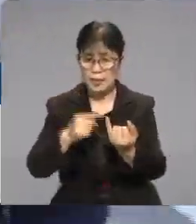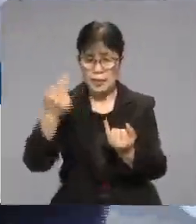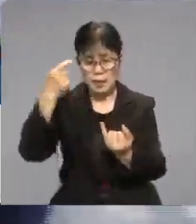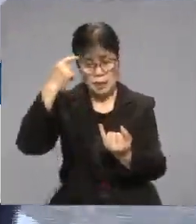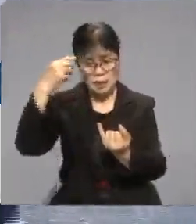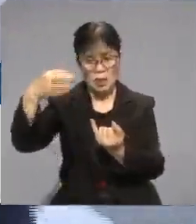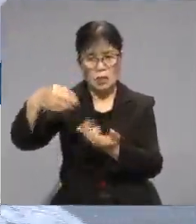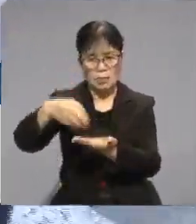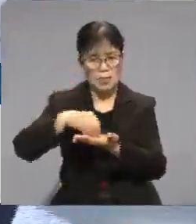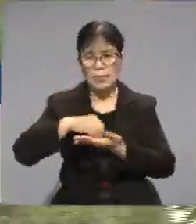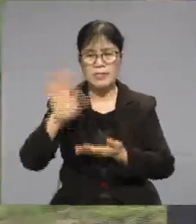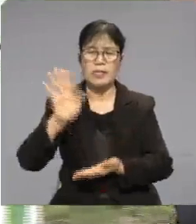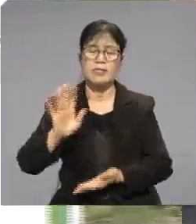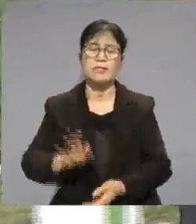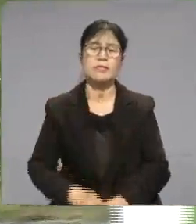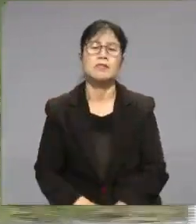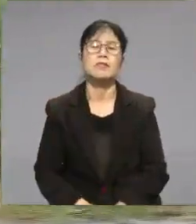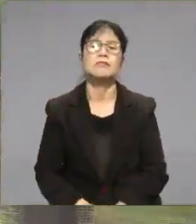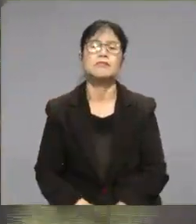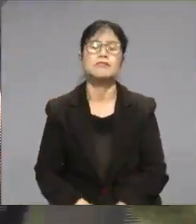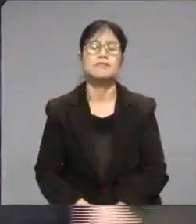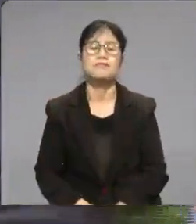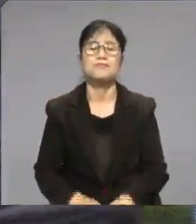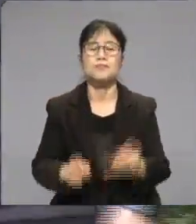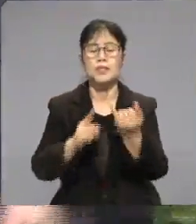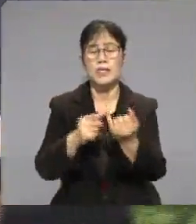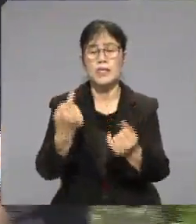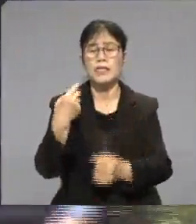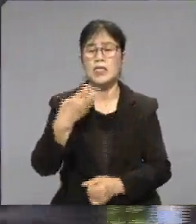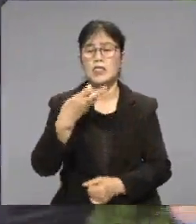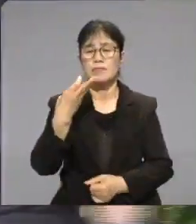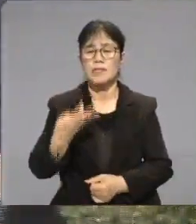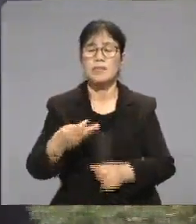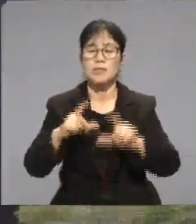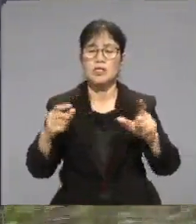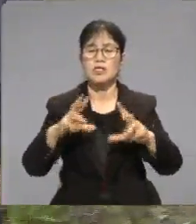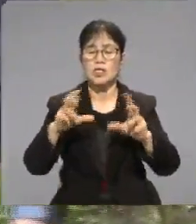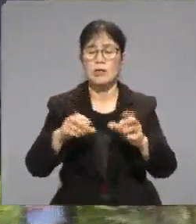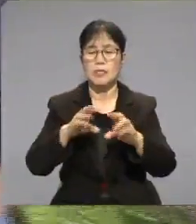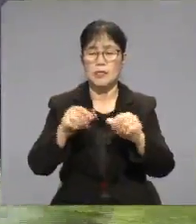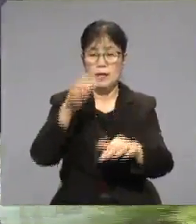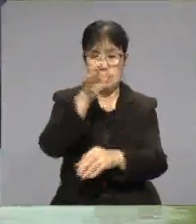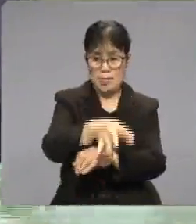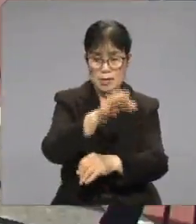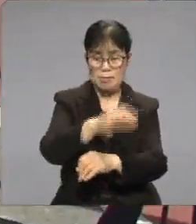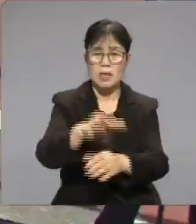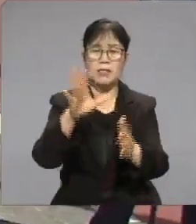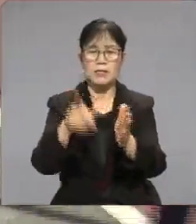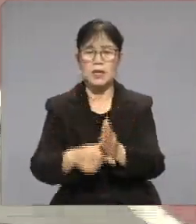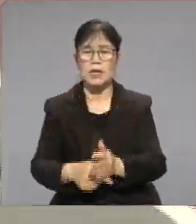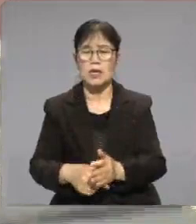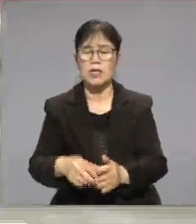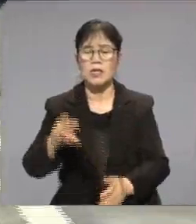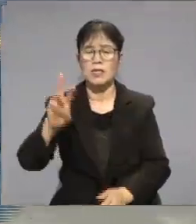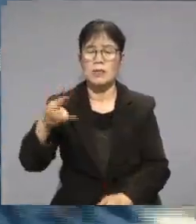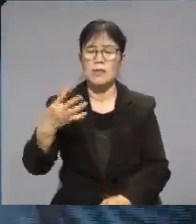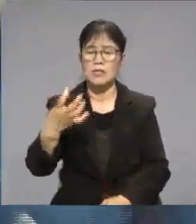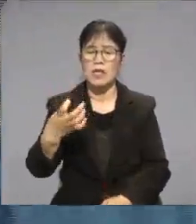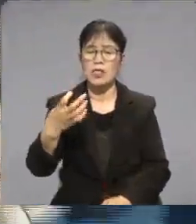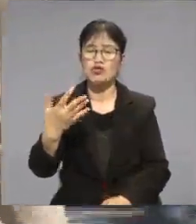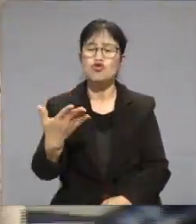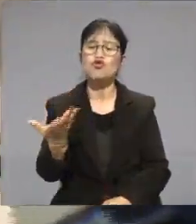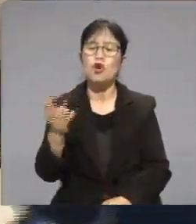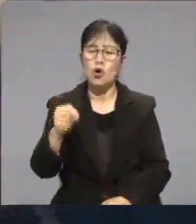의견을 반영해서 하지는 않습니다. 최 씨는 지난 2013년 성남시 땅을 매입하는 과정에서 총 349억